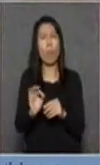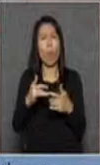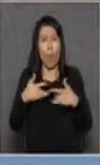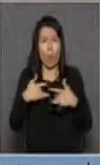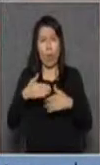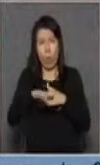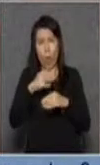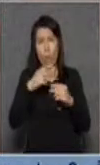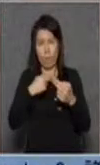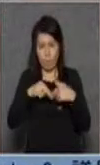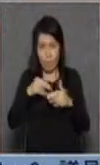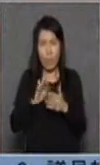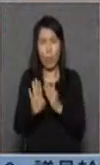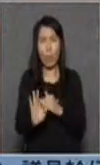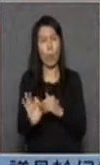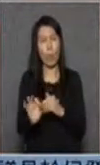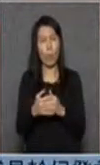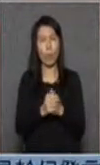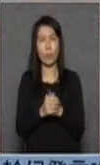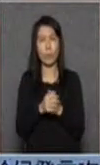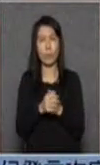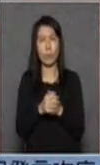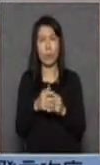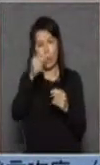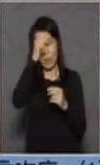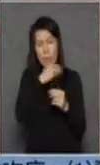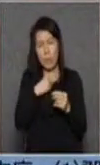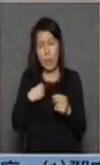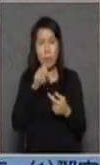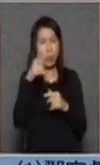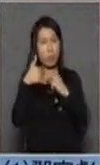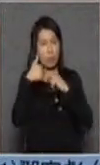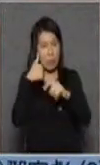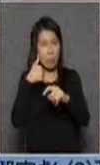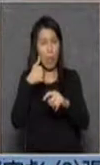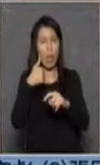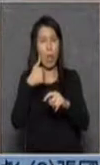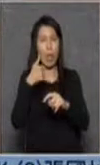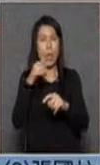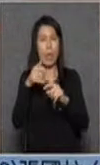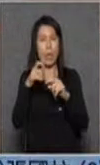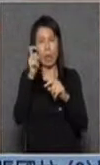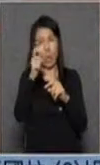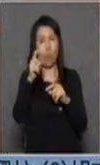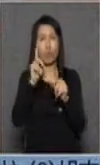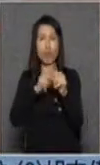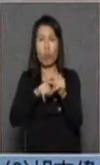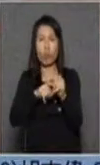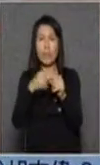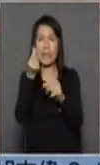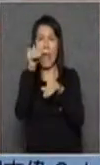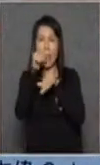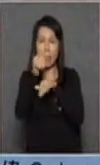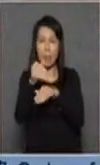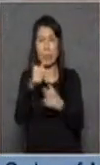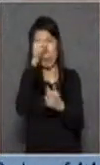科噶嘛，咁啊點咧？咁呢個醫生咧就打電話去九龍中聯網嘅伊利沙伯醫院，就話：唉，唔